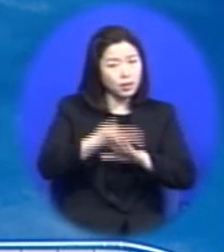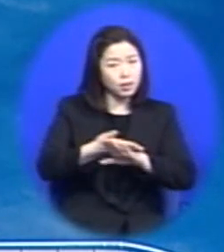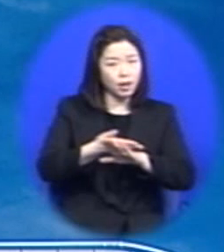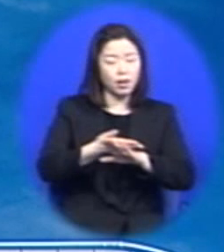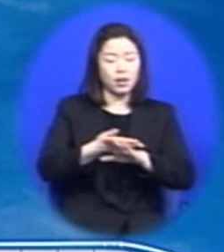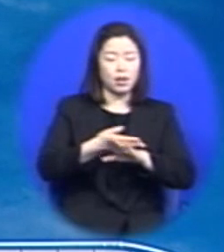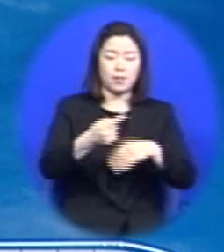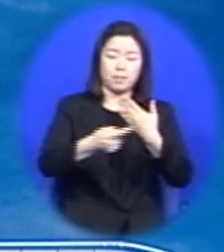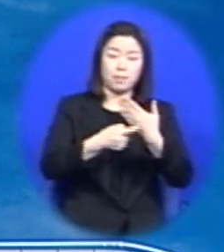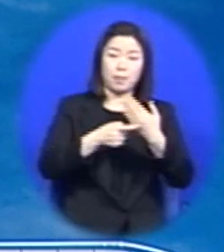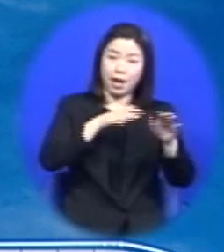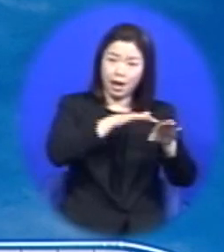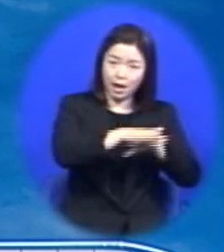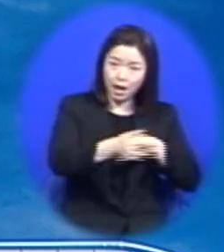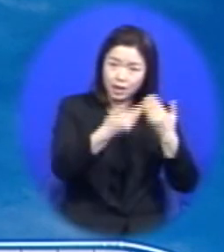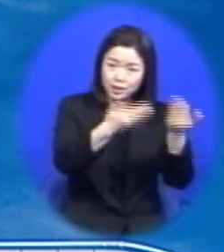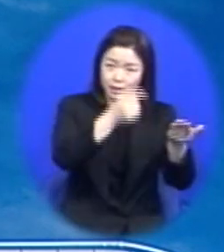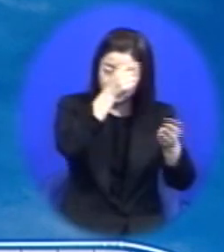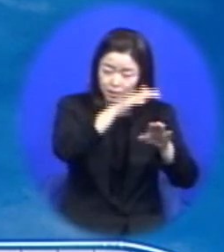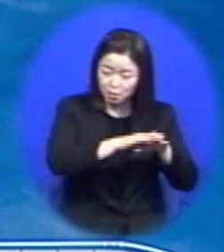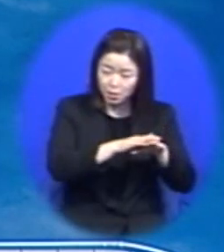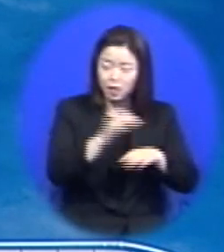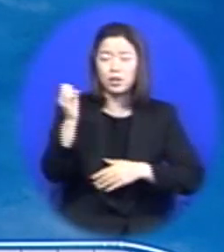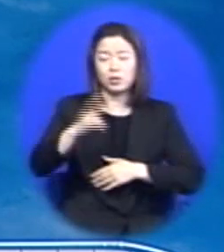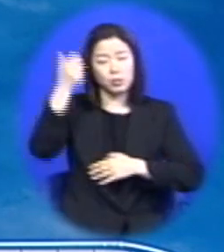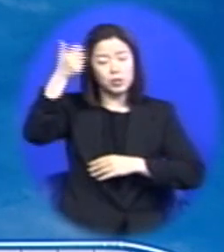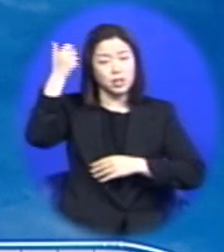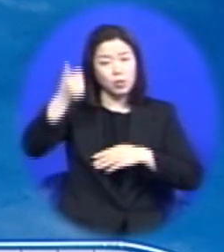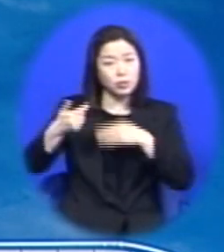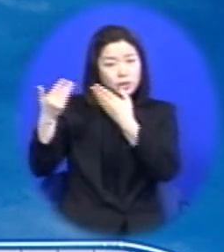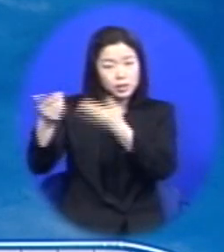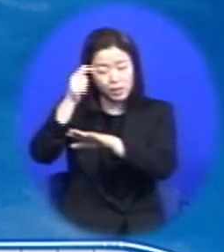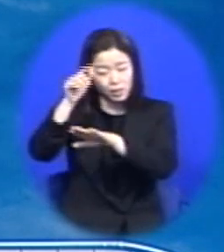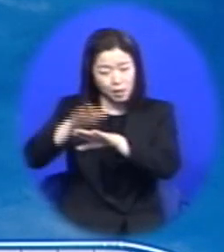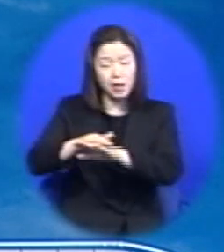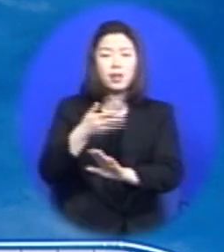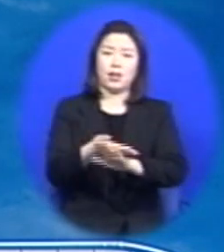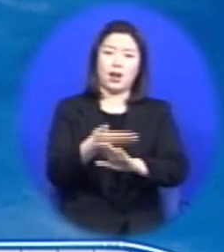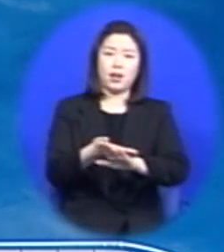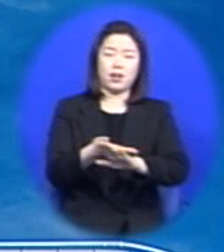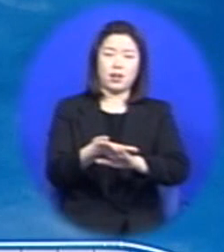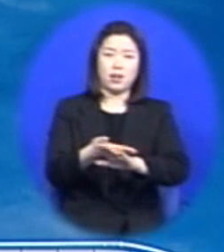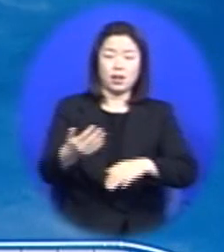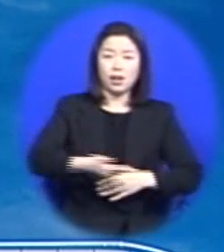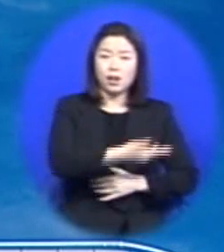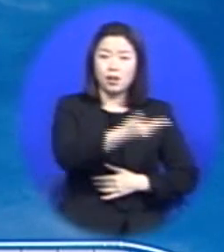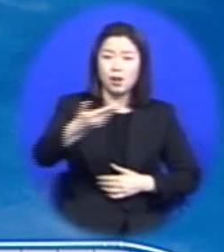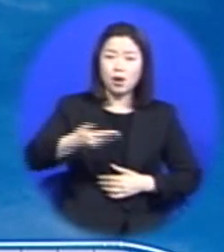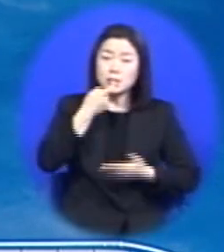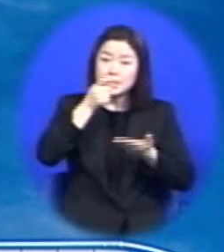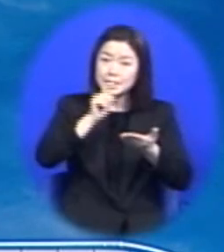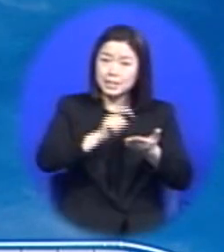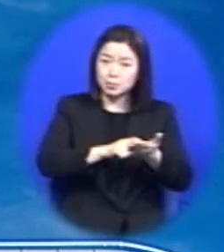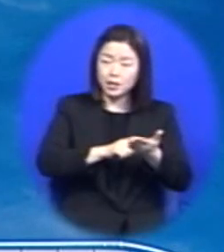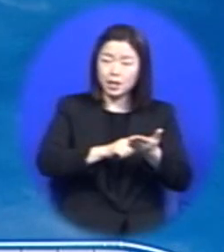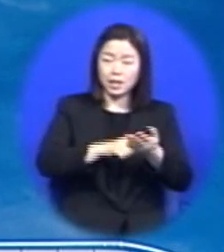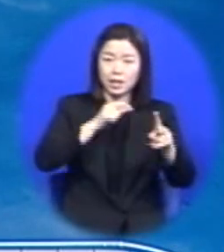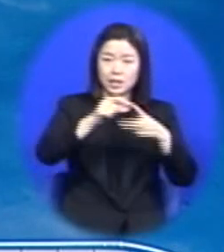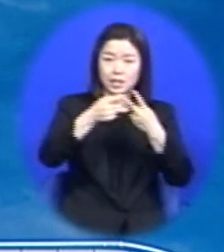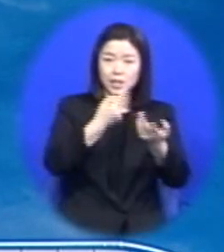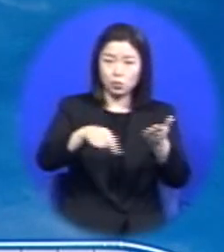형식적으로 드리는 예배와 영으로 드리는 예배가 달랐던 거예요. 여러분 쉽게